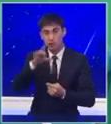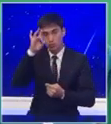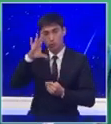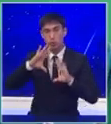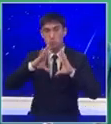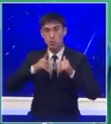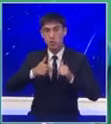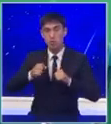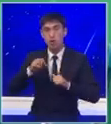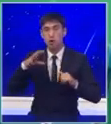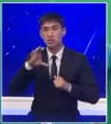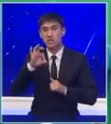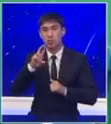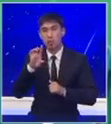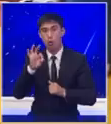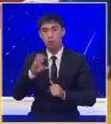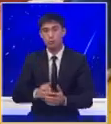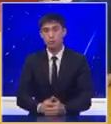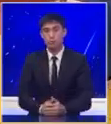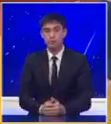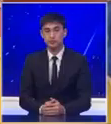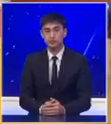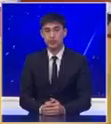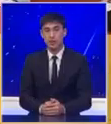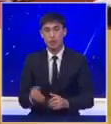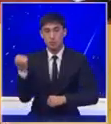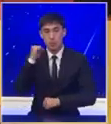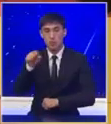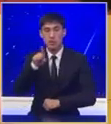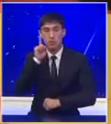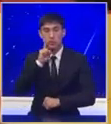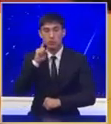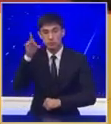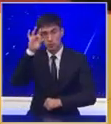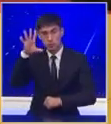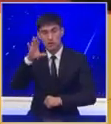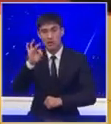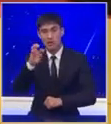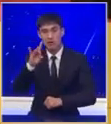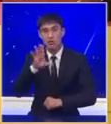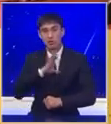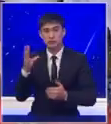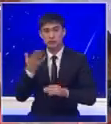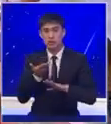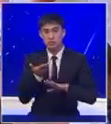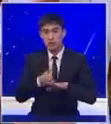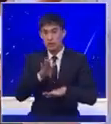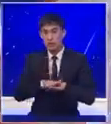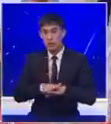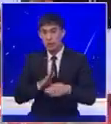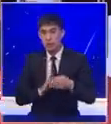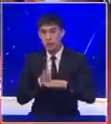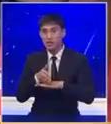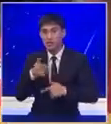чемпионом мира по боевому самбо. Победа на молодежном чемпионате мира в Ереване нашему земляку досталась нелегко. Сначала он